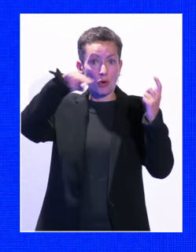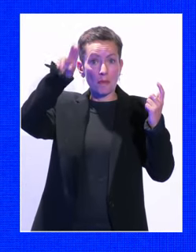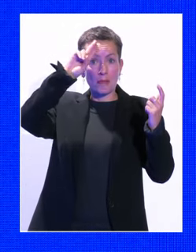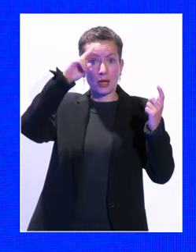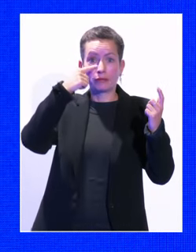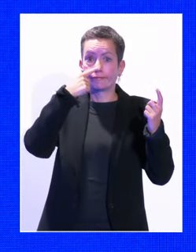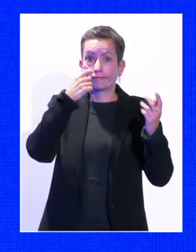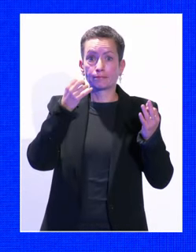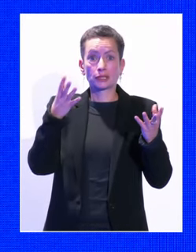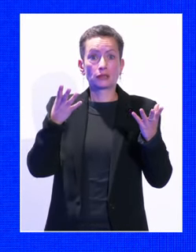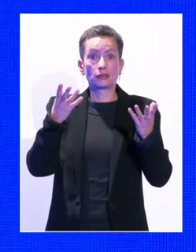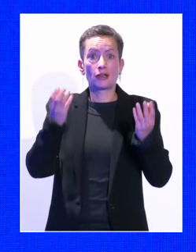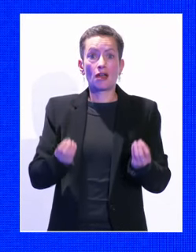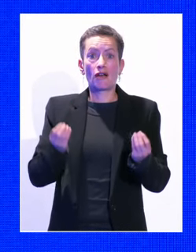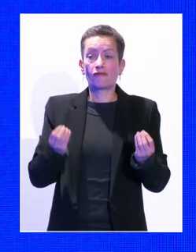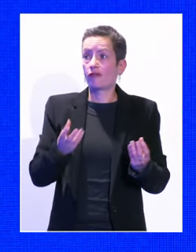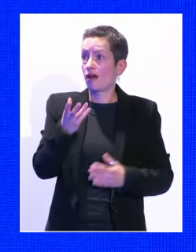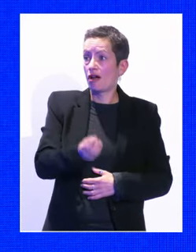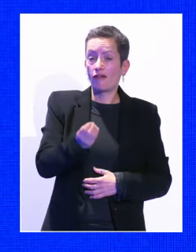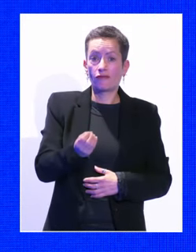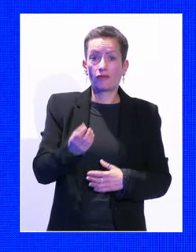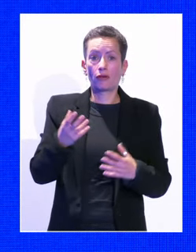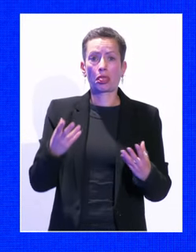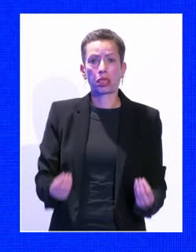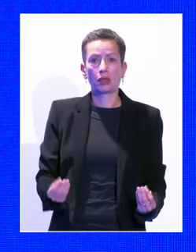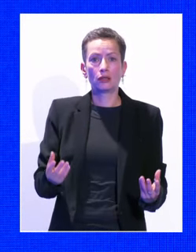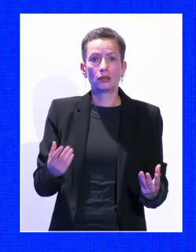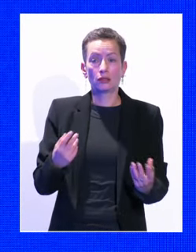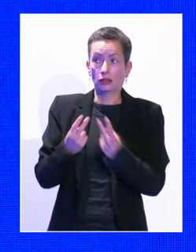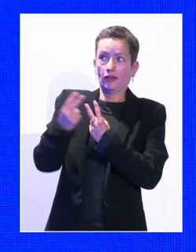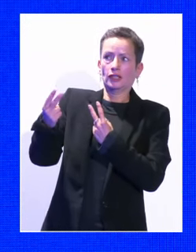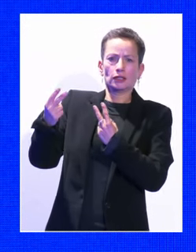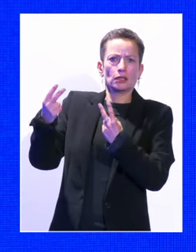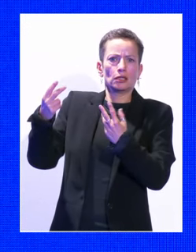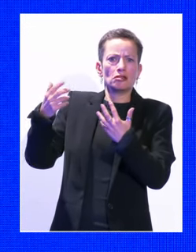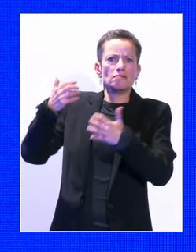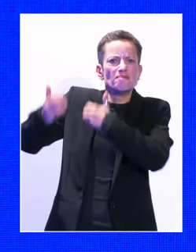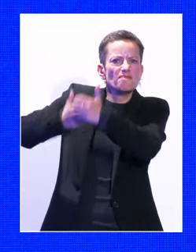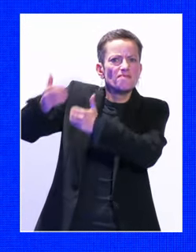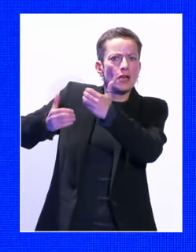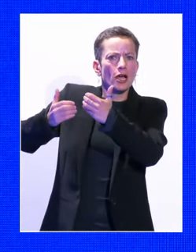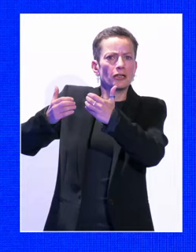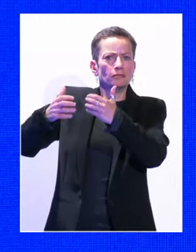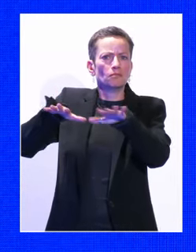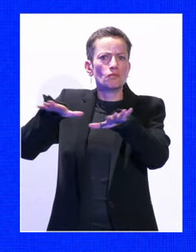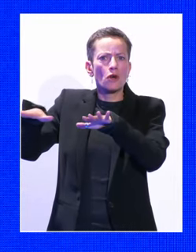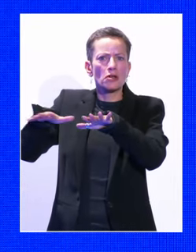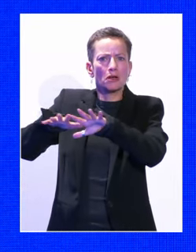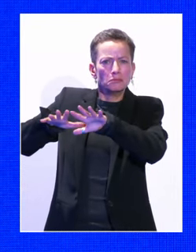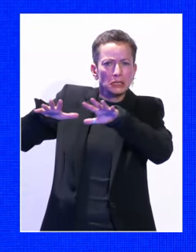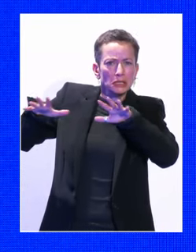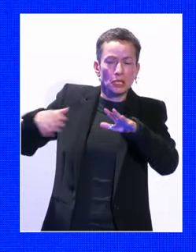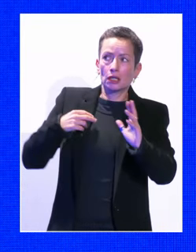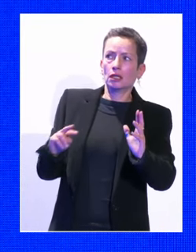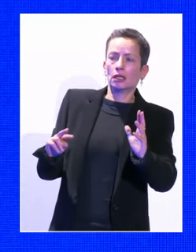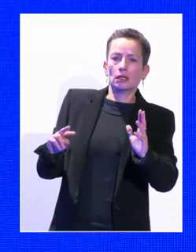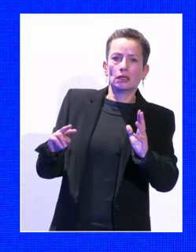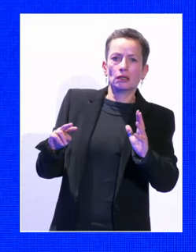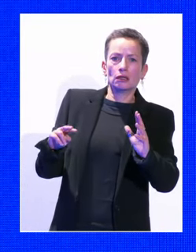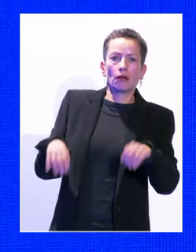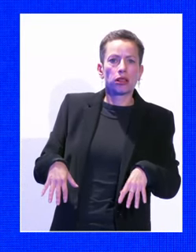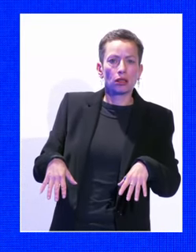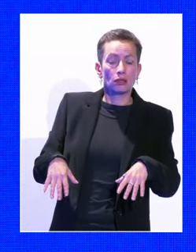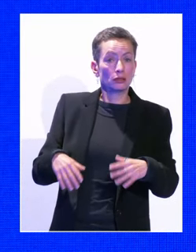d'enfants désarmés face à de telles machines et de telles mobilisations de moyens. Et